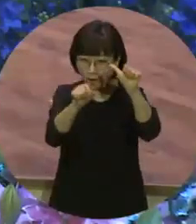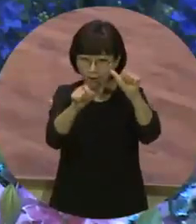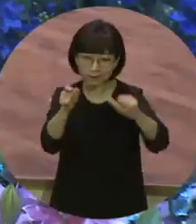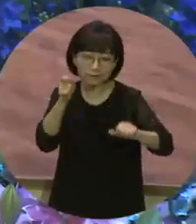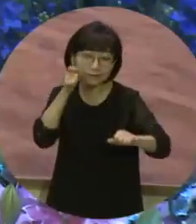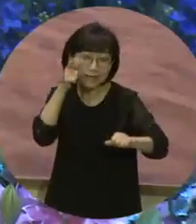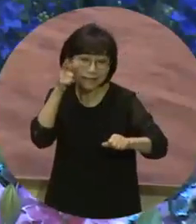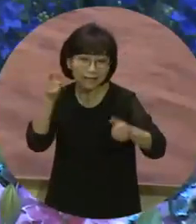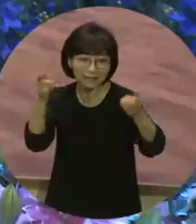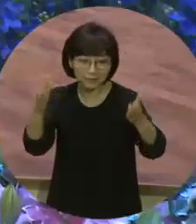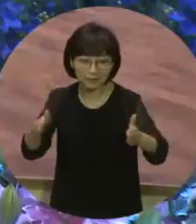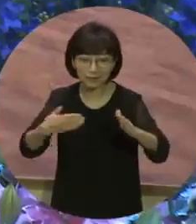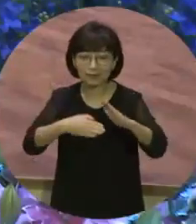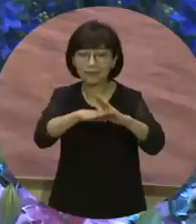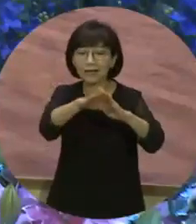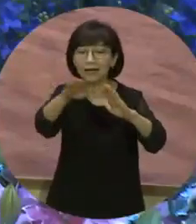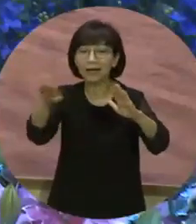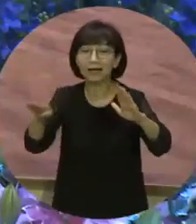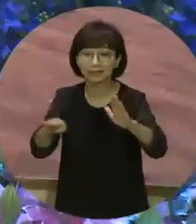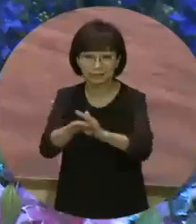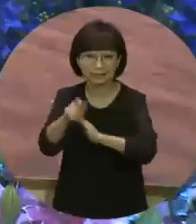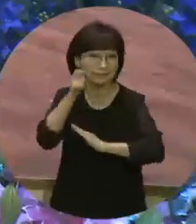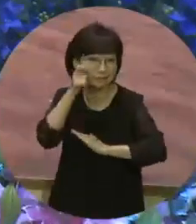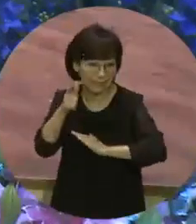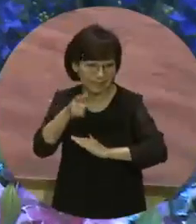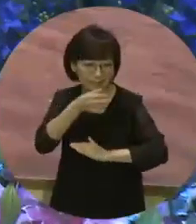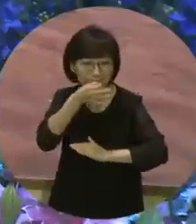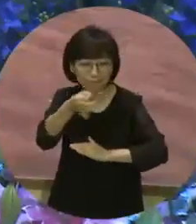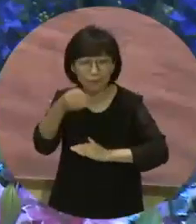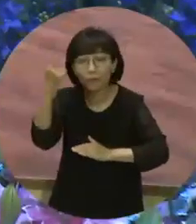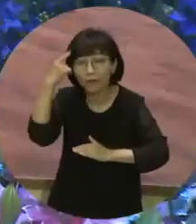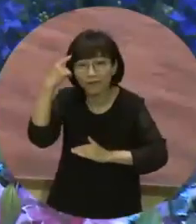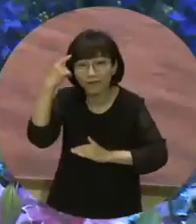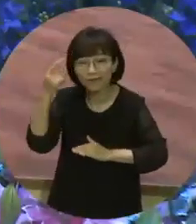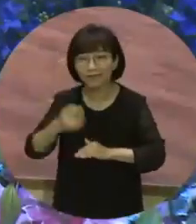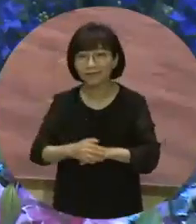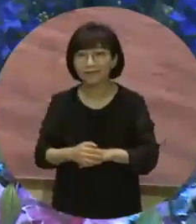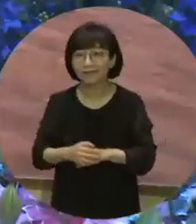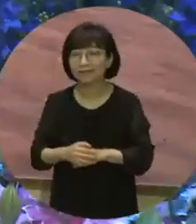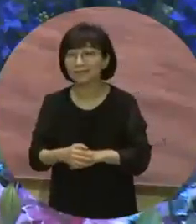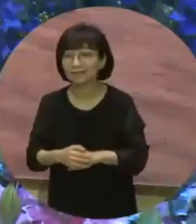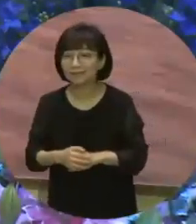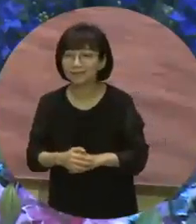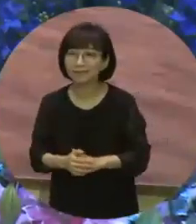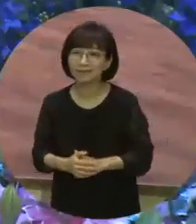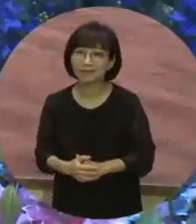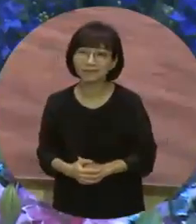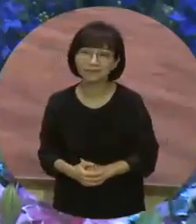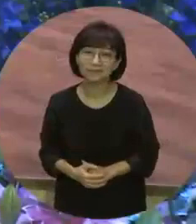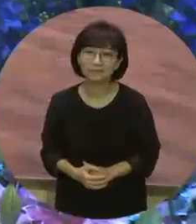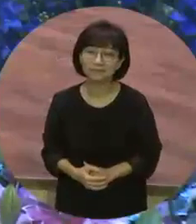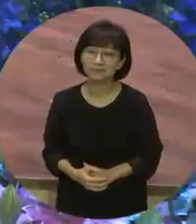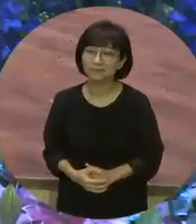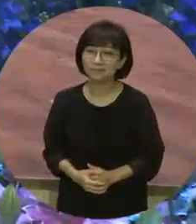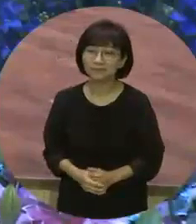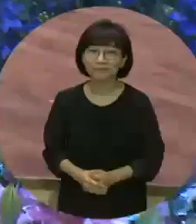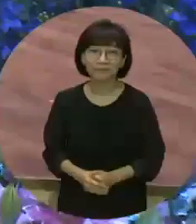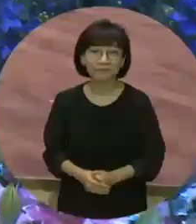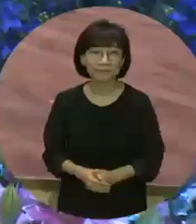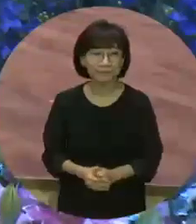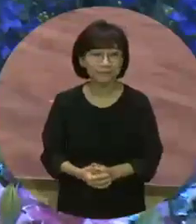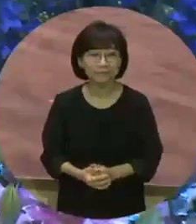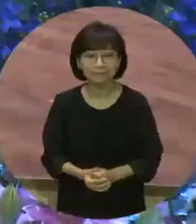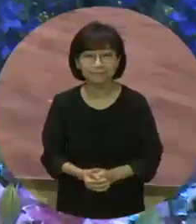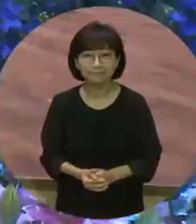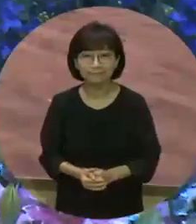가정의 달이 왜 있느냐? 가정의 달. 자, 우리가 영적인 삶에 있어서 아주 중요한 이 시작점을